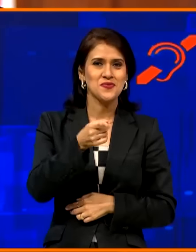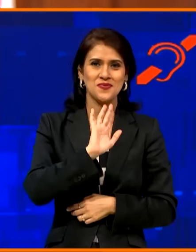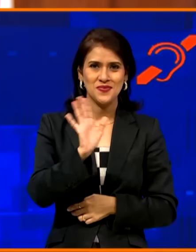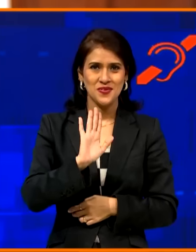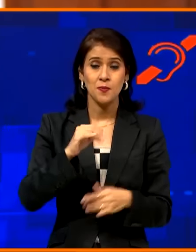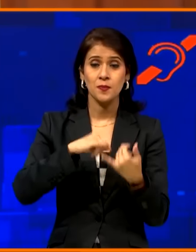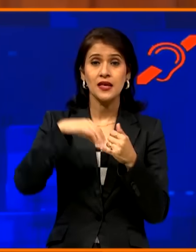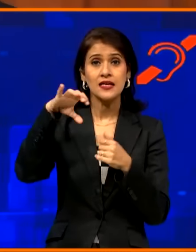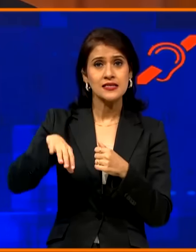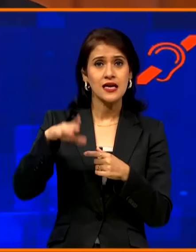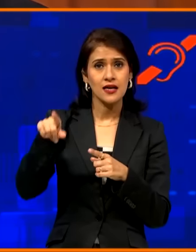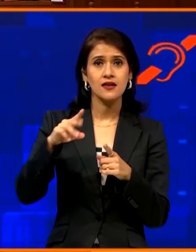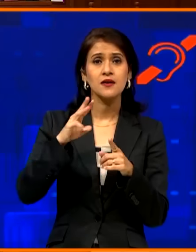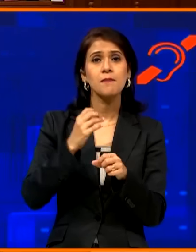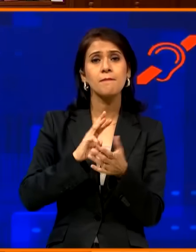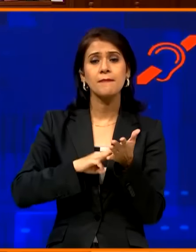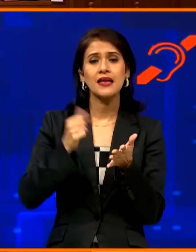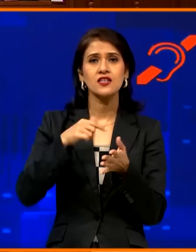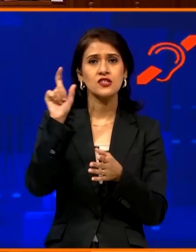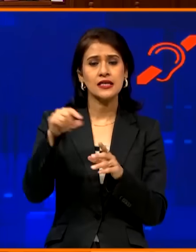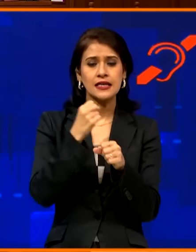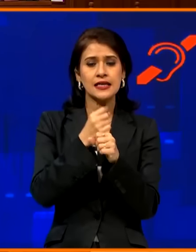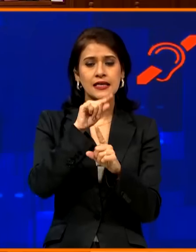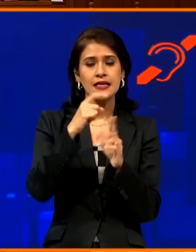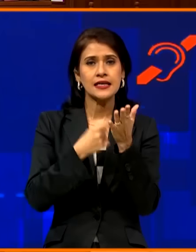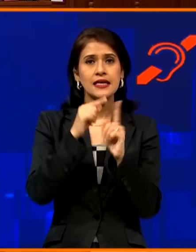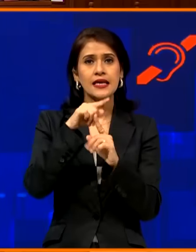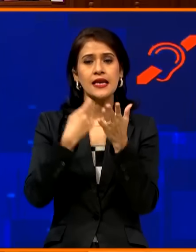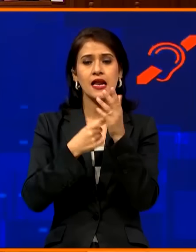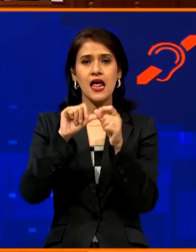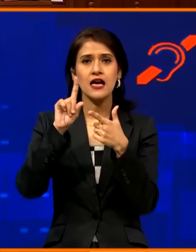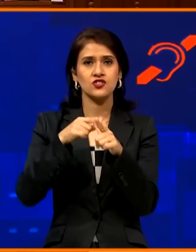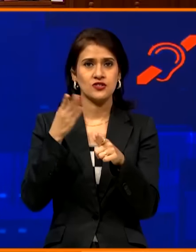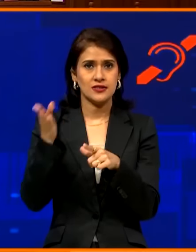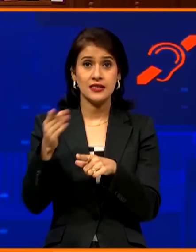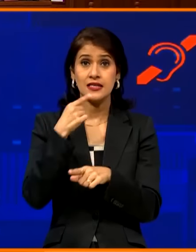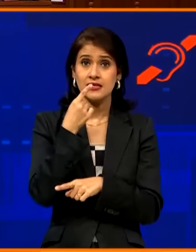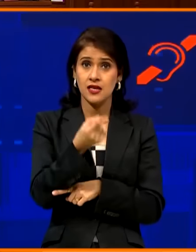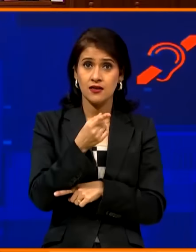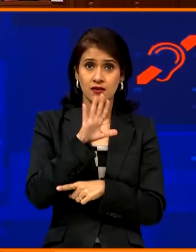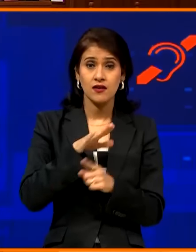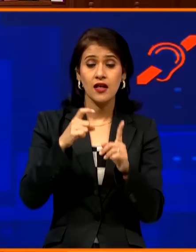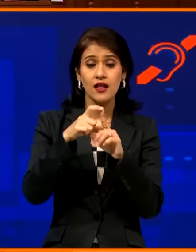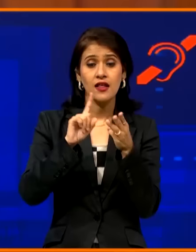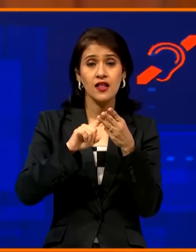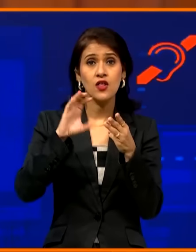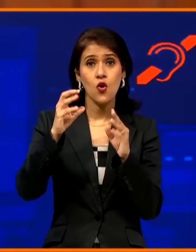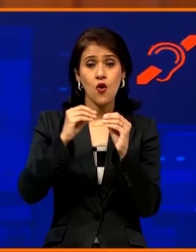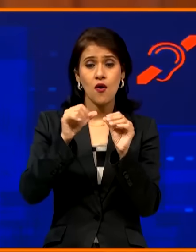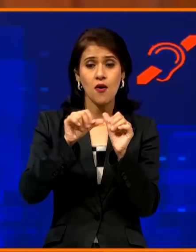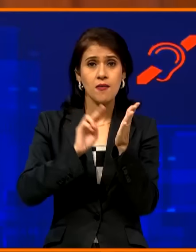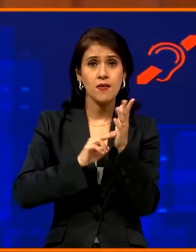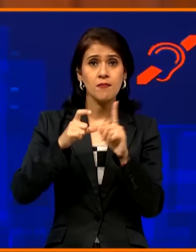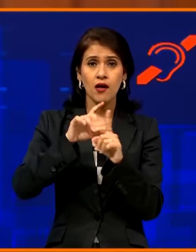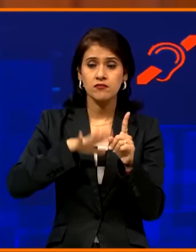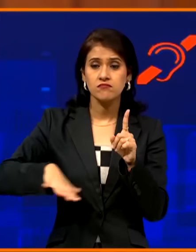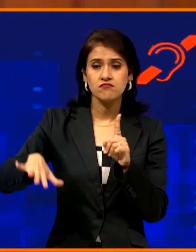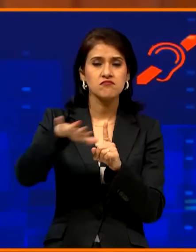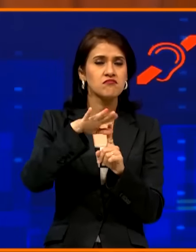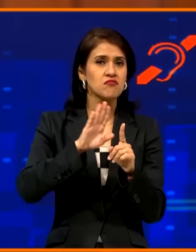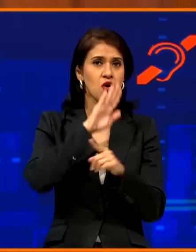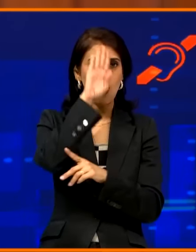में मंत्री गिरिराज सिंह उन्होंने कहा कि देवबंद आतंकवाद की गंगोत्री है और उन्होंने कहा कि